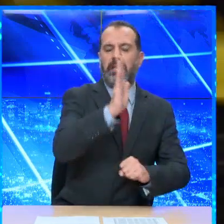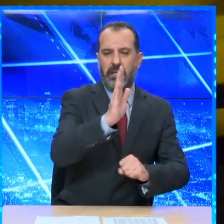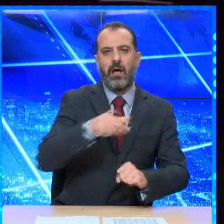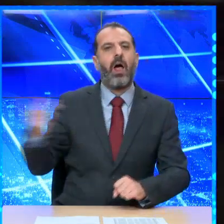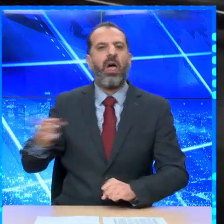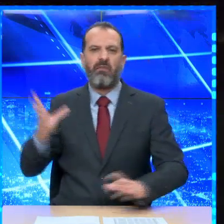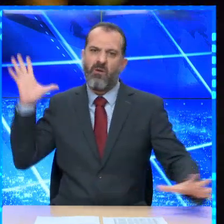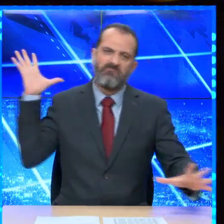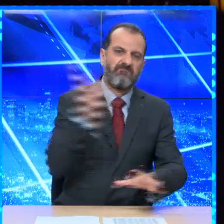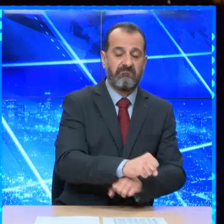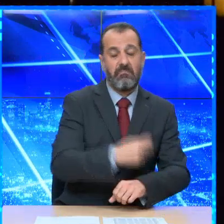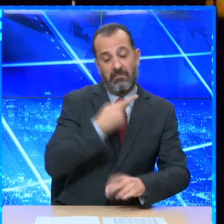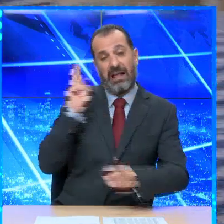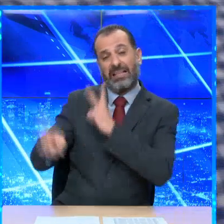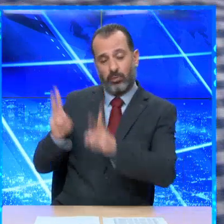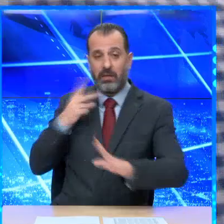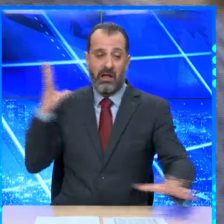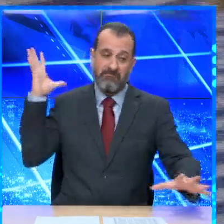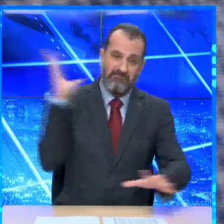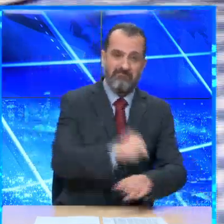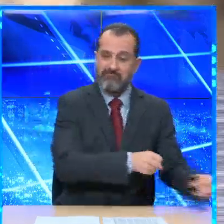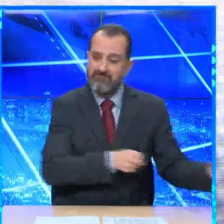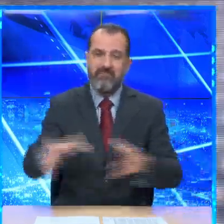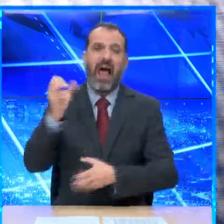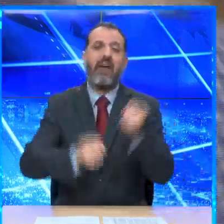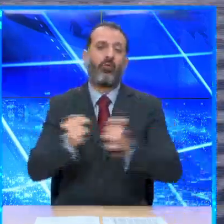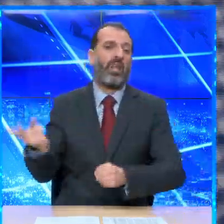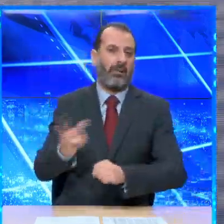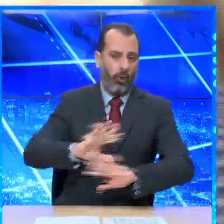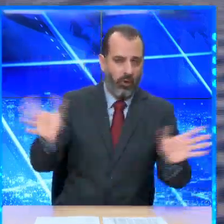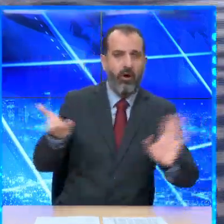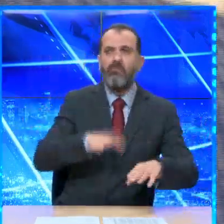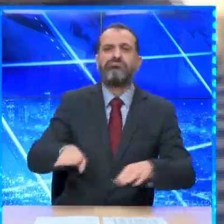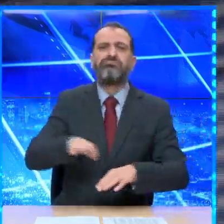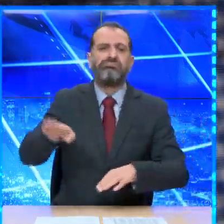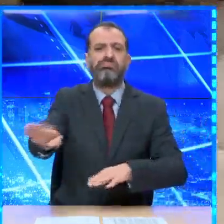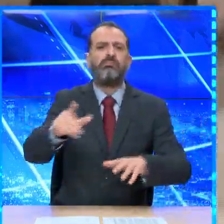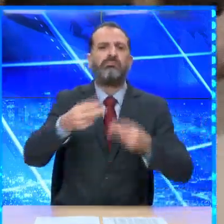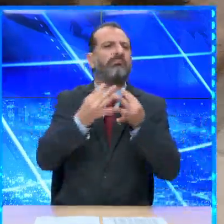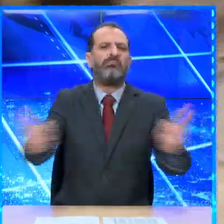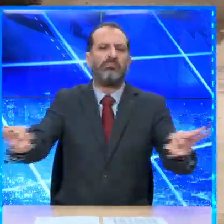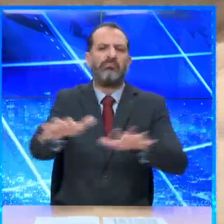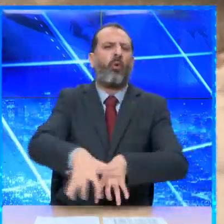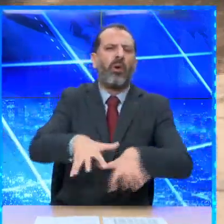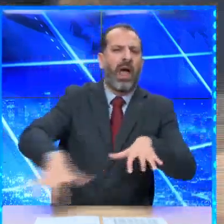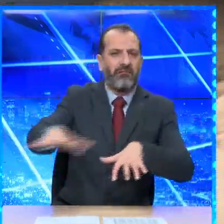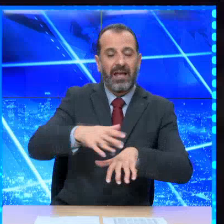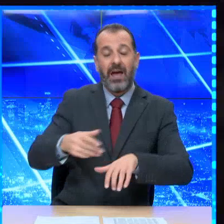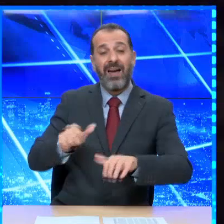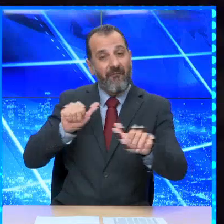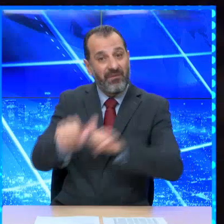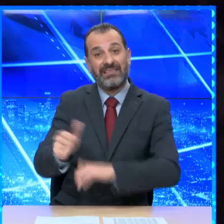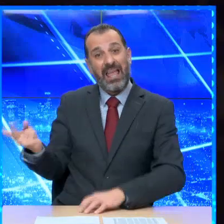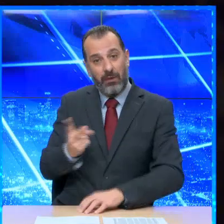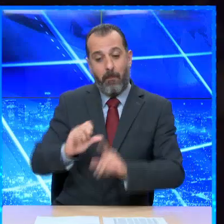δύο 23χρονοι φέρονται να την έβαλαν με τη βία στο αυτοκίνητό τους και να την μετέφεραν σε μια αγροτική έκταση όπου την βίασαν, όπως